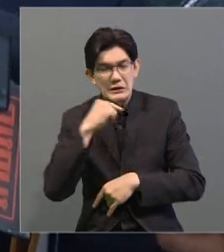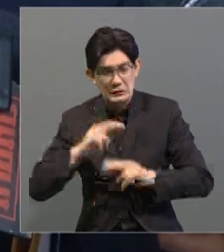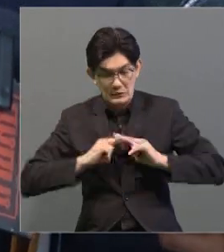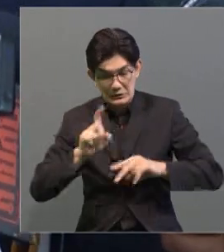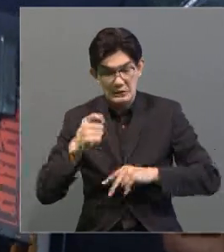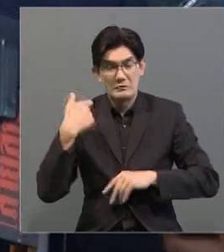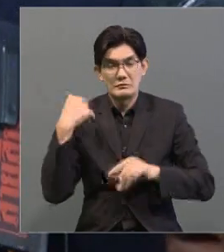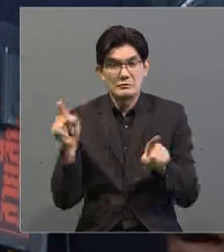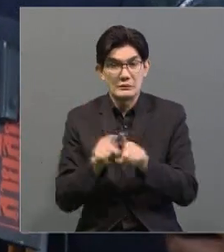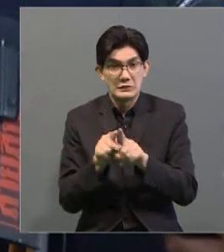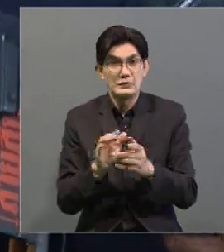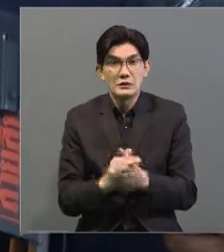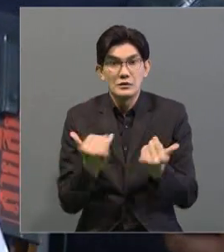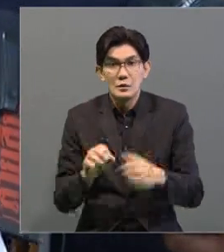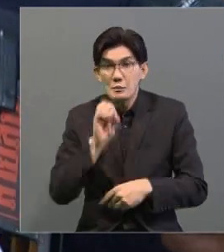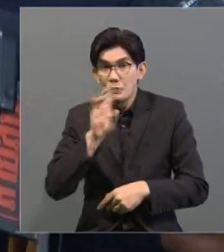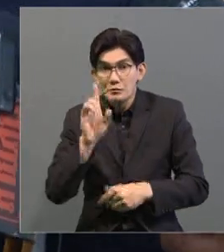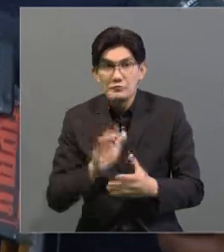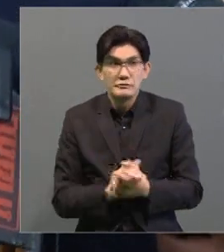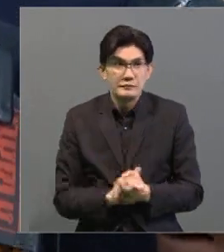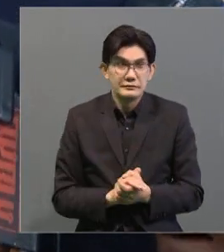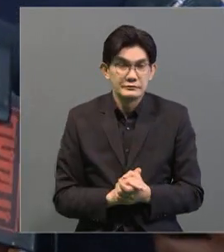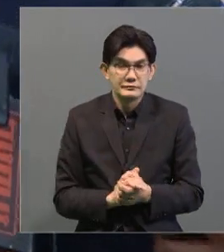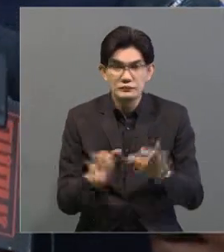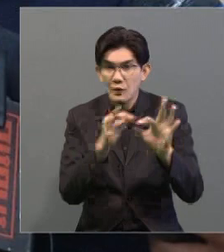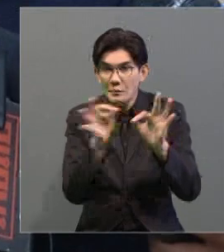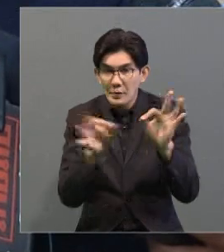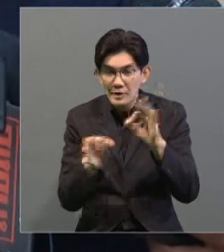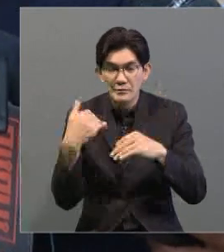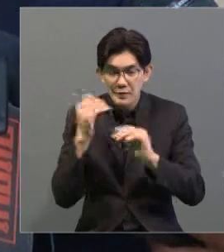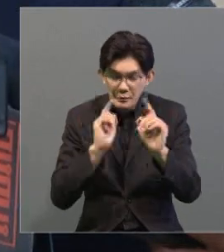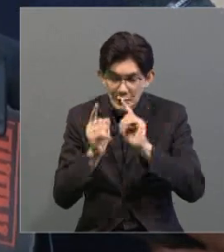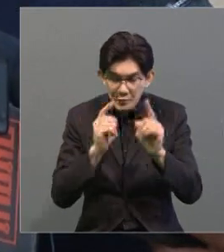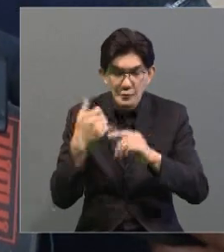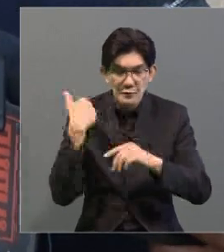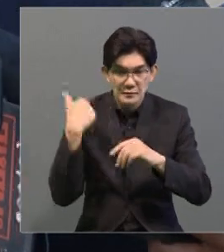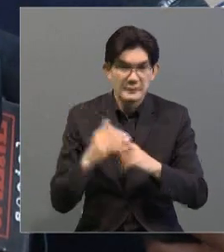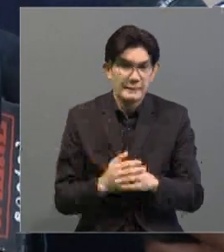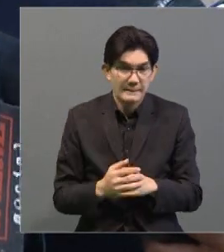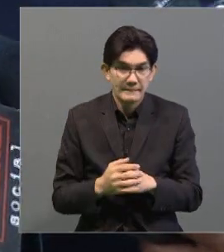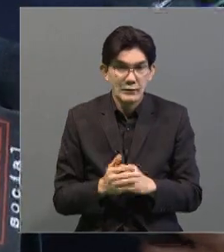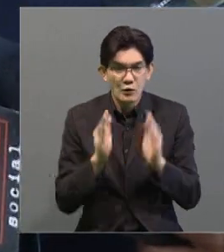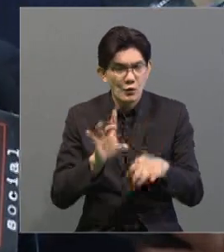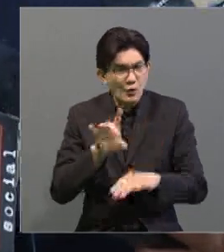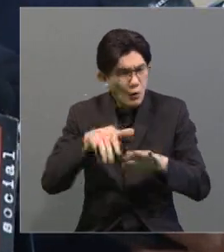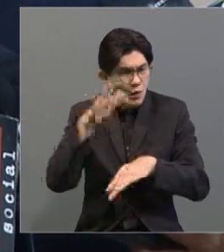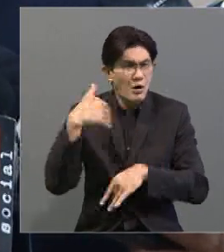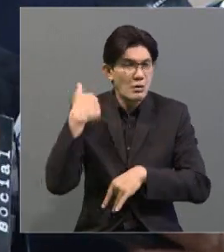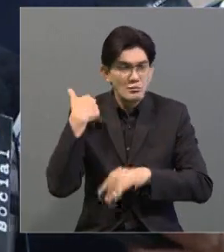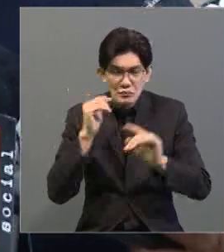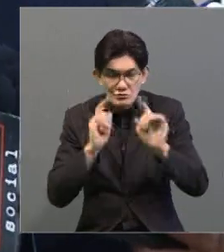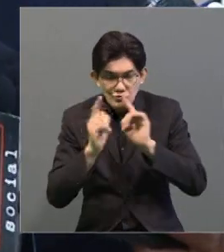ก็มีอย่างล่าสุดเนี่ยบอกมาเลยฮะเนี่ยข้อความแล้วก็ได้คุยกันด้วยหลายร้อยคนมากเมื่อเช้าก็คุย